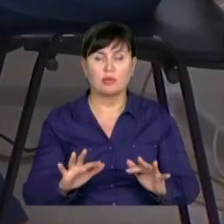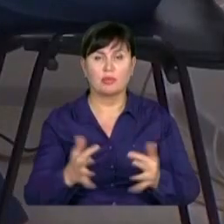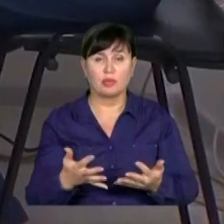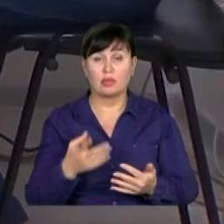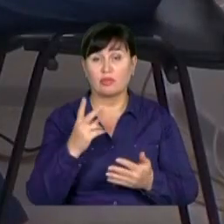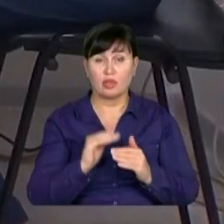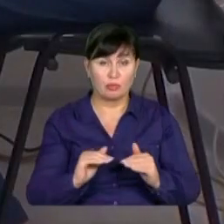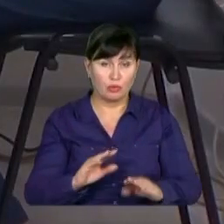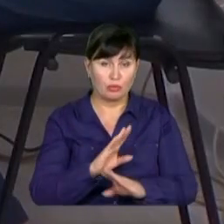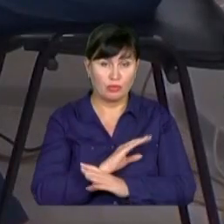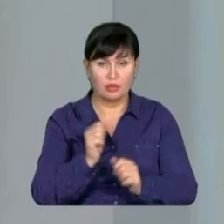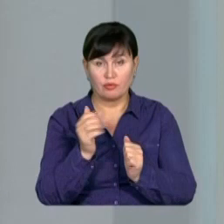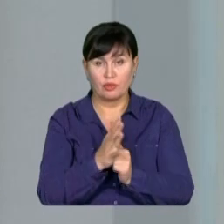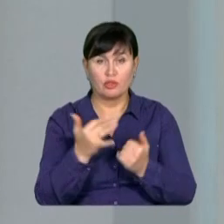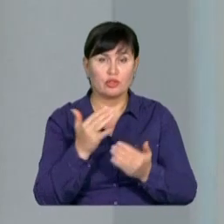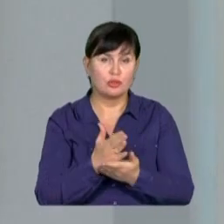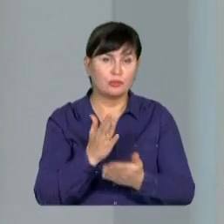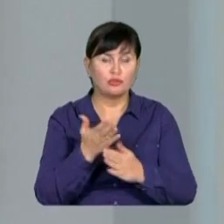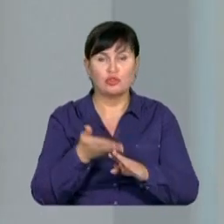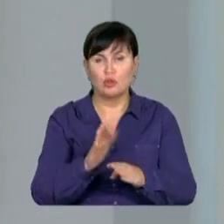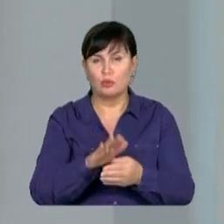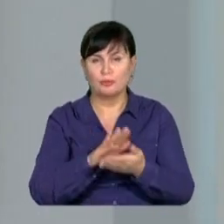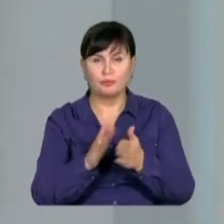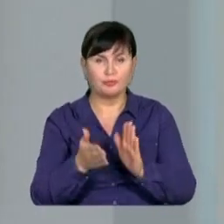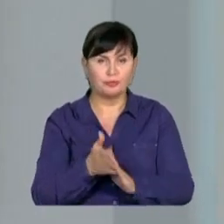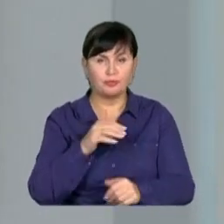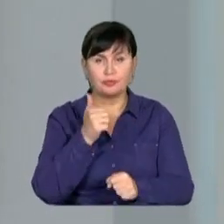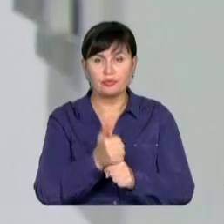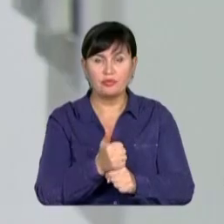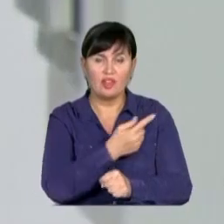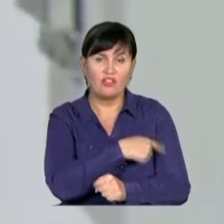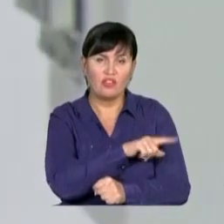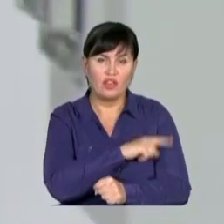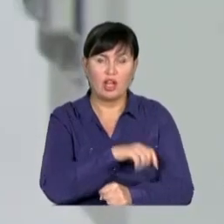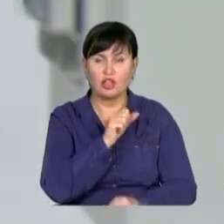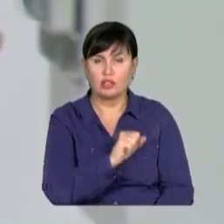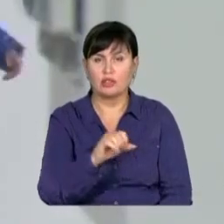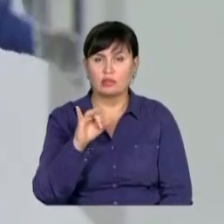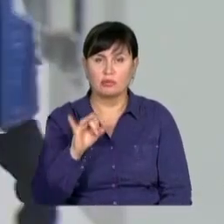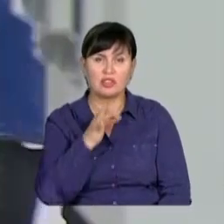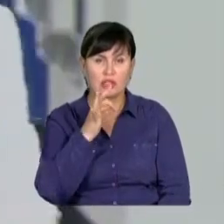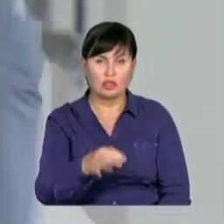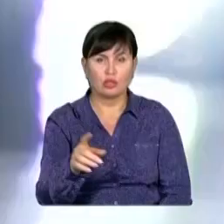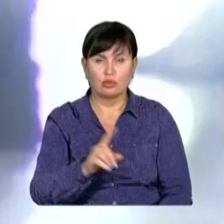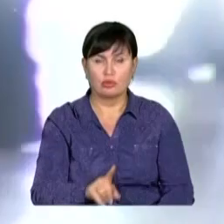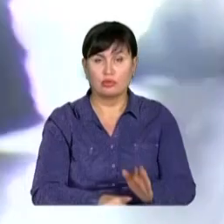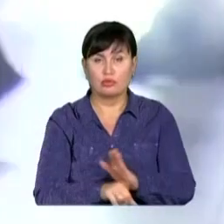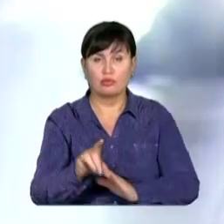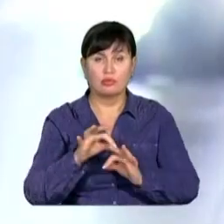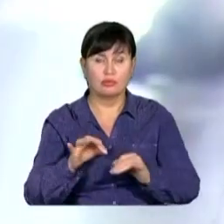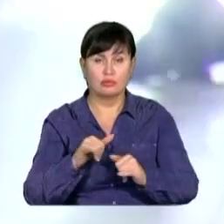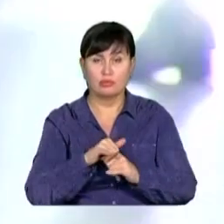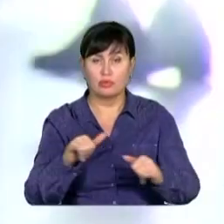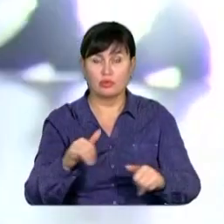Два ребенка погибли, 15 сейчас находятся в тяжелом состоянии. Главный санитарный врач Айжан Исмагамбетова подчеркивает, что вспышка кори, в том